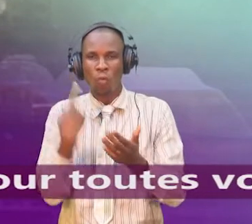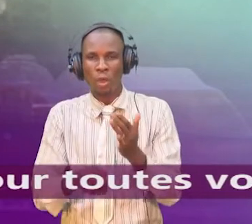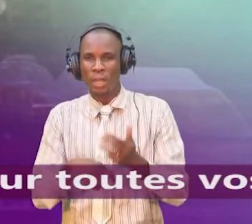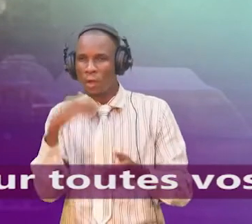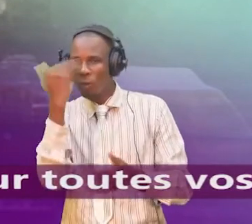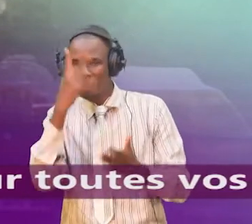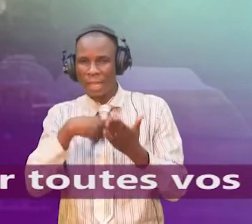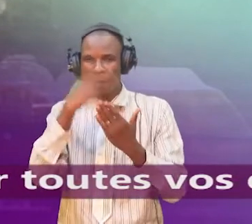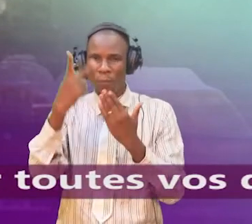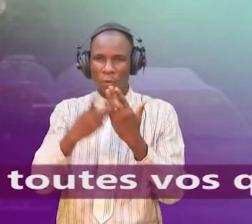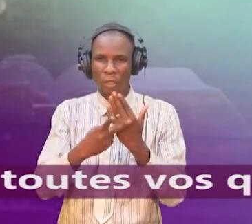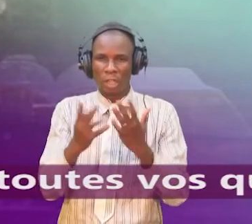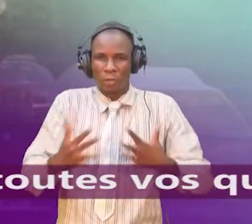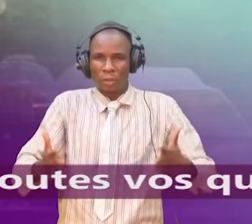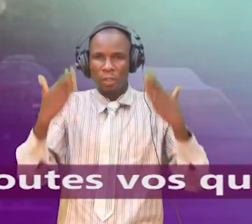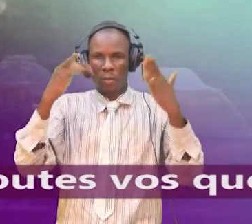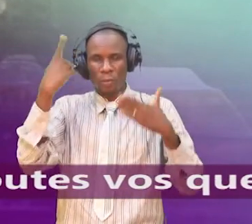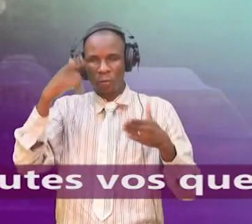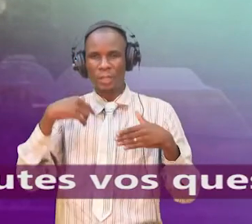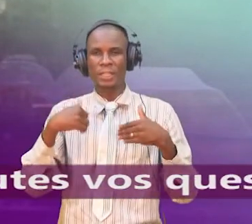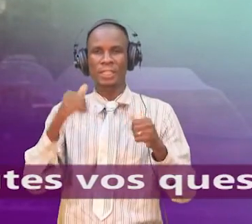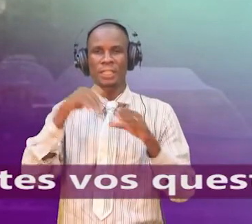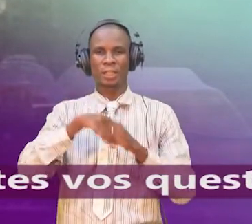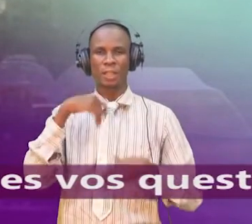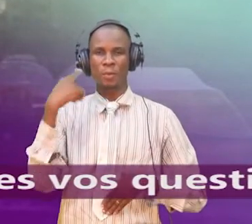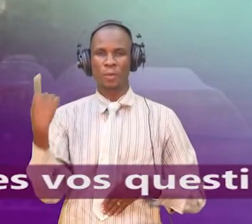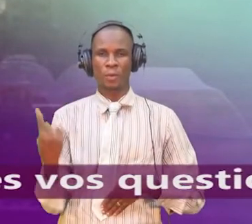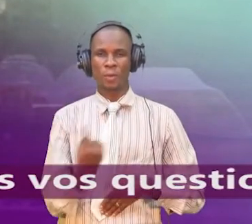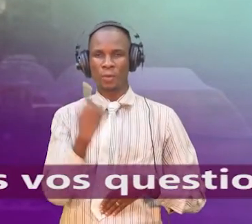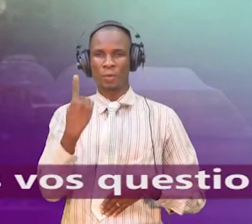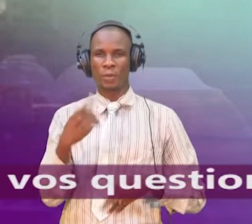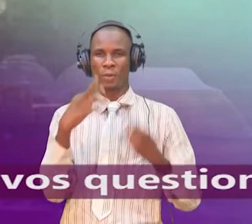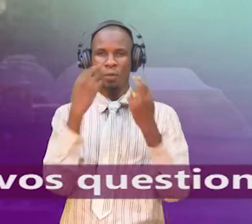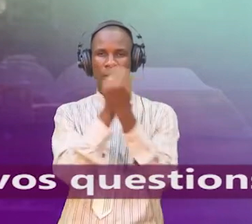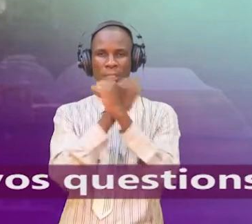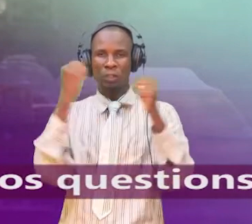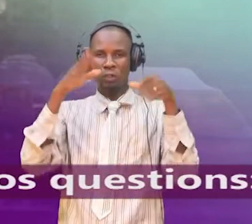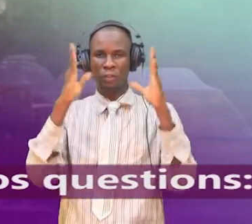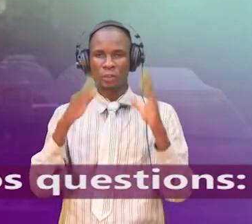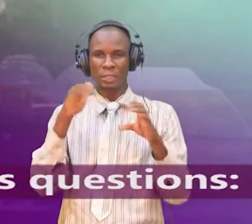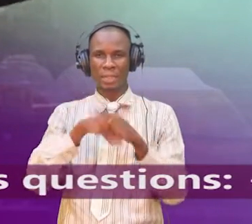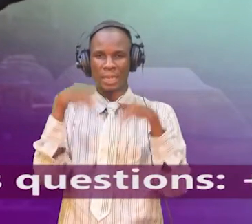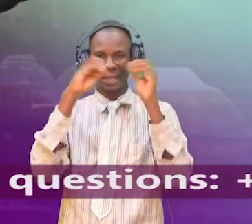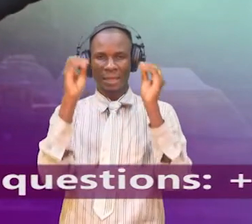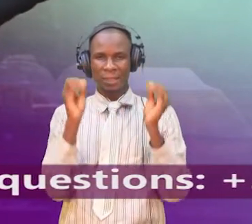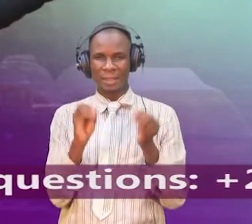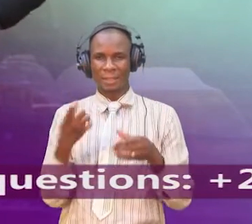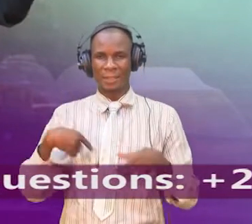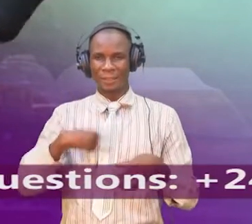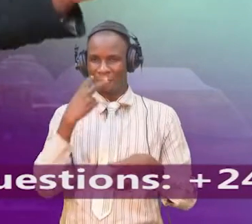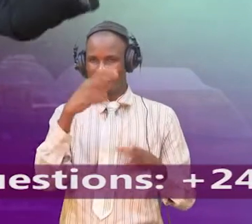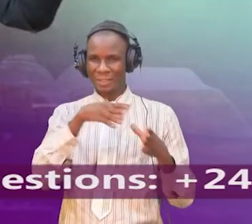santi sabiso. Lisumu ezali kokomisa biso basumu kiliboso ya Nzambe mpe mosumu ki asengeli kozwa etumbu na